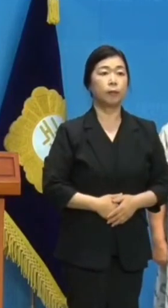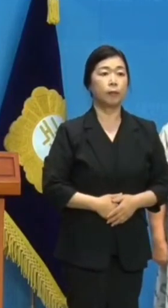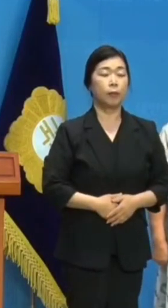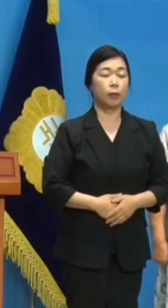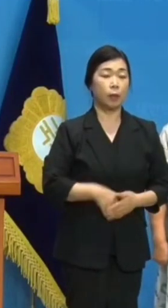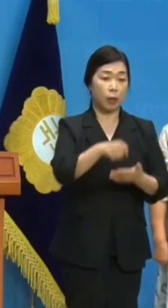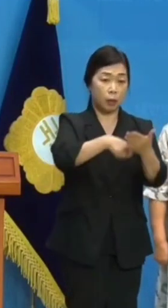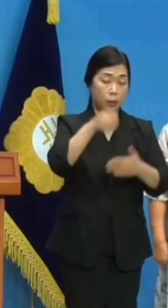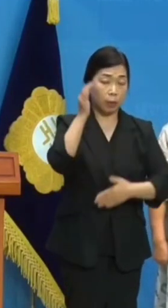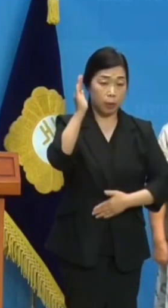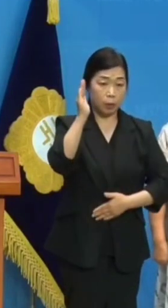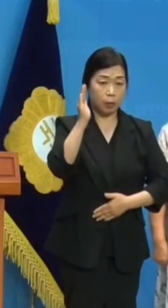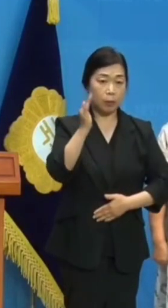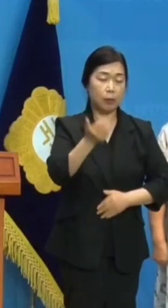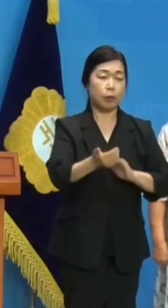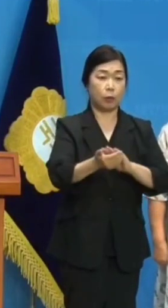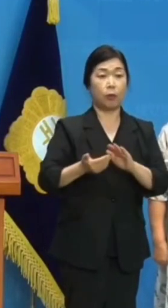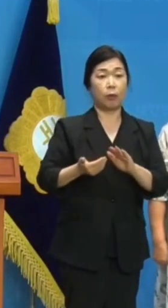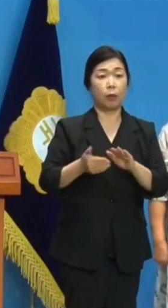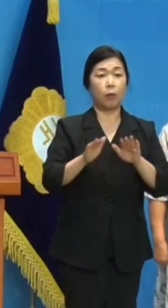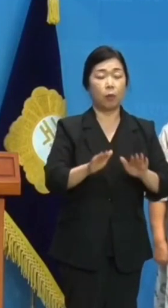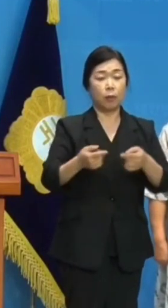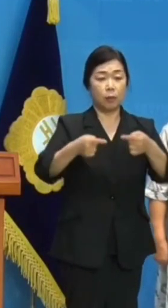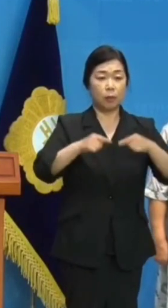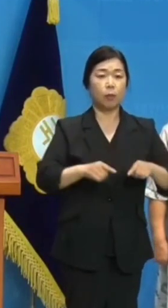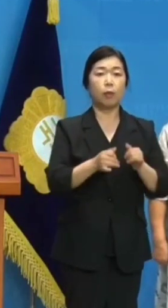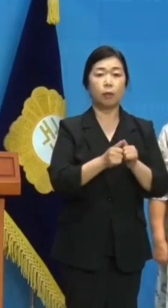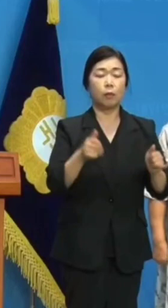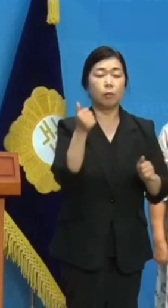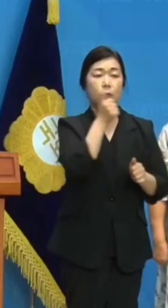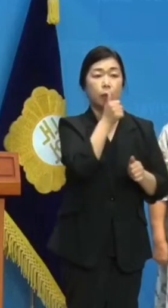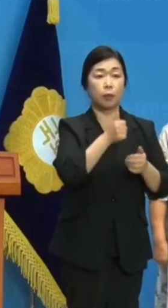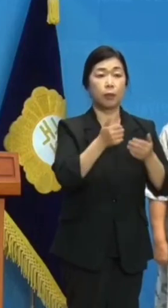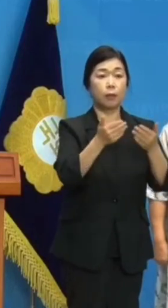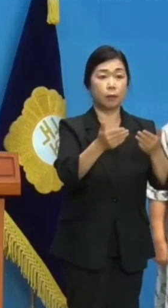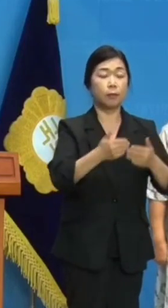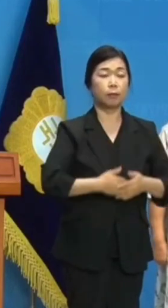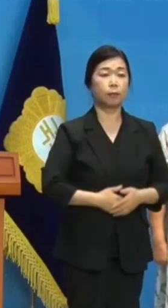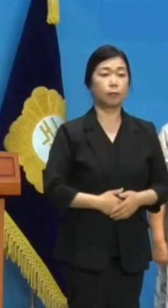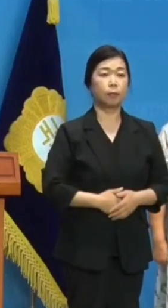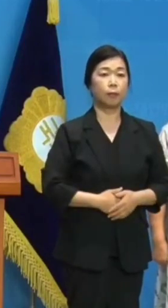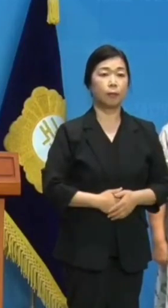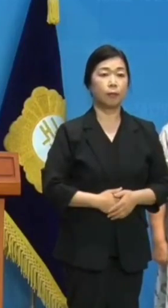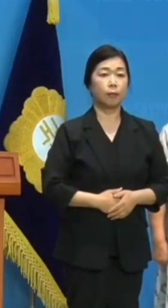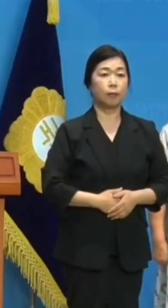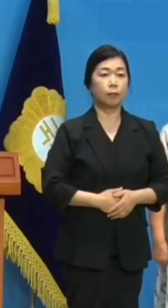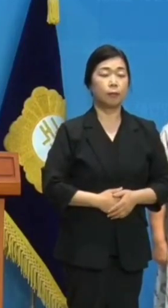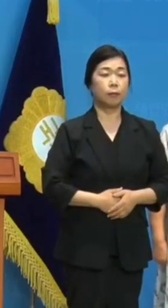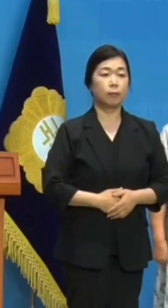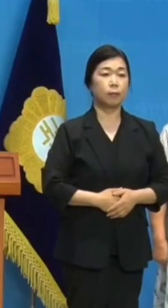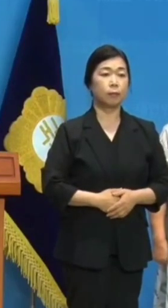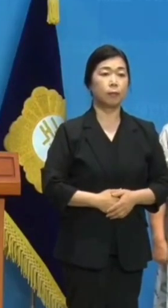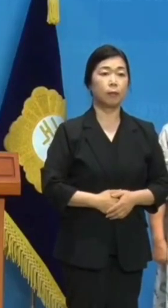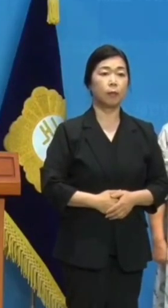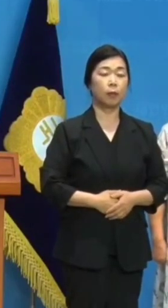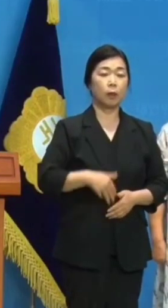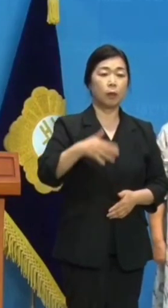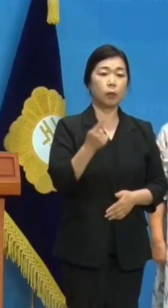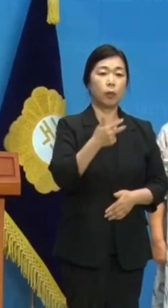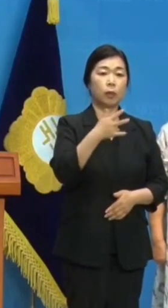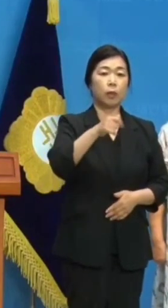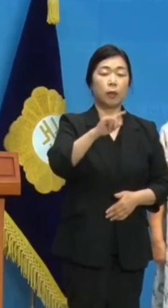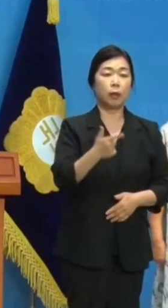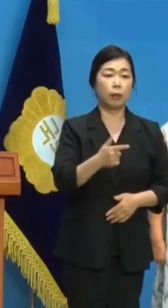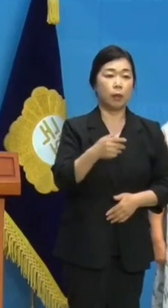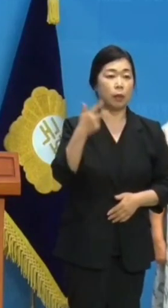먼저 기자회견을 하기에 앞서 오늘 참석하신 분들을 소개해드리도록 하겠습니다. 우리 최재간